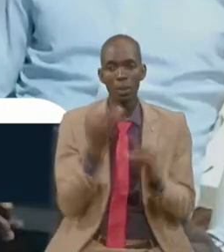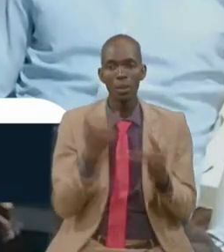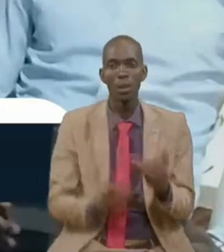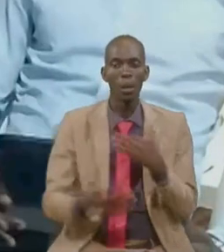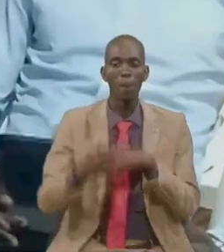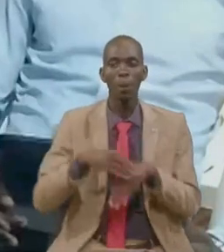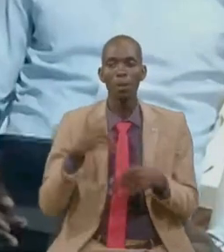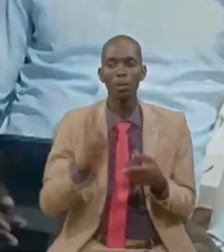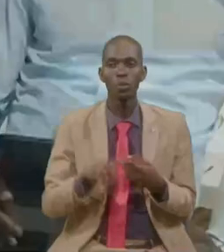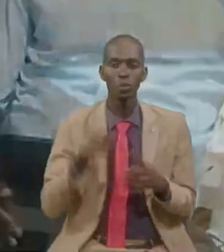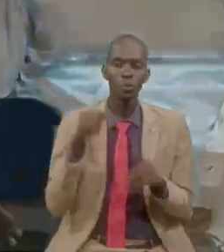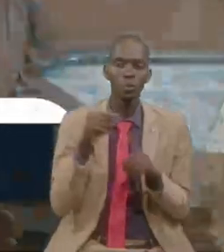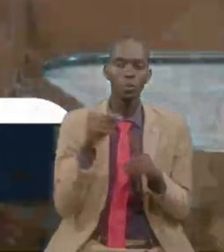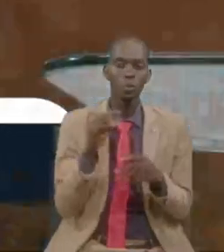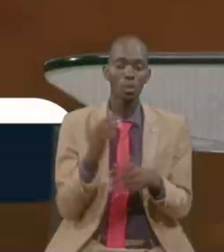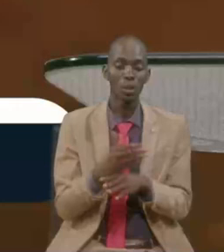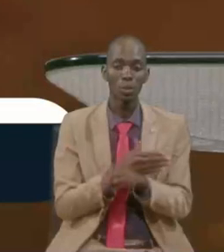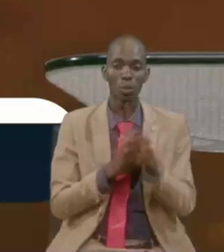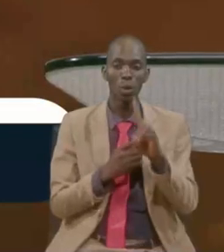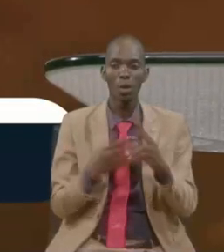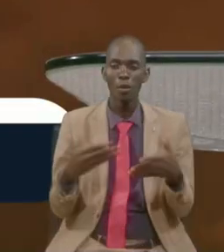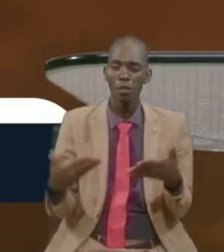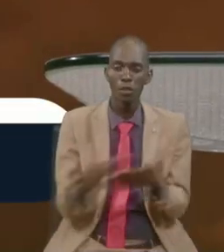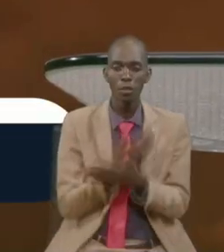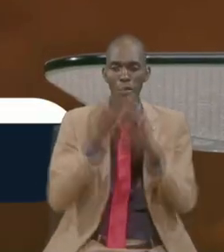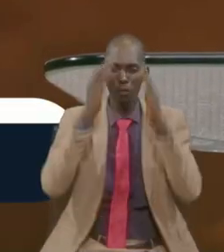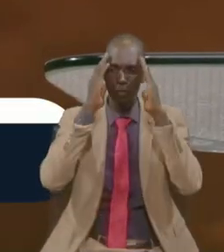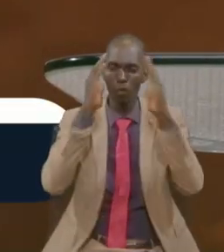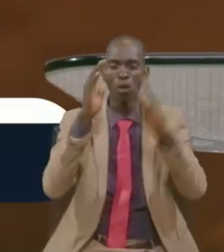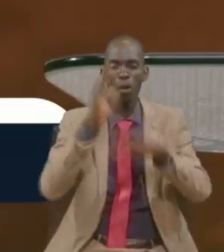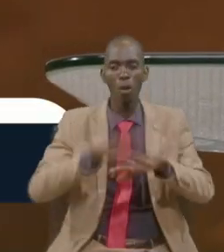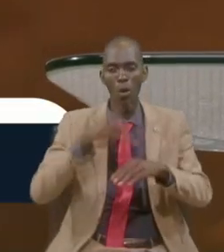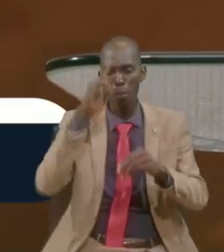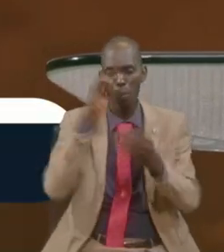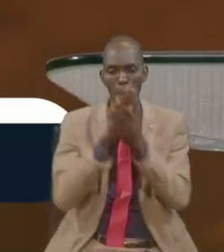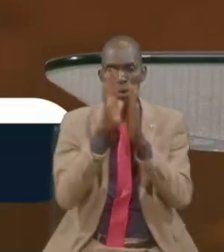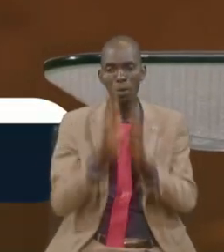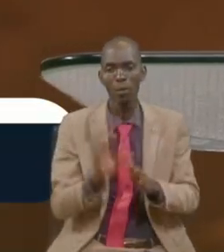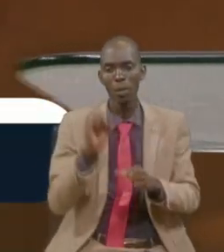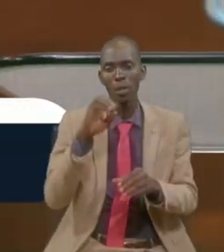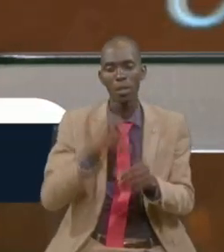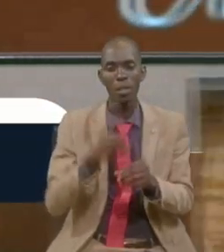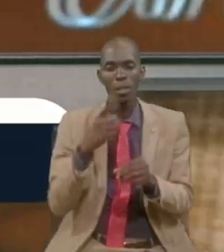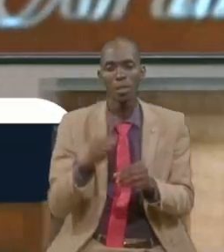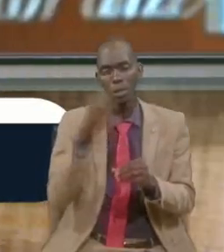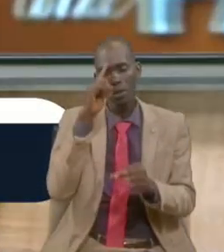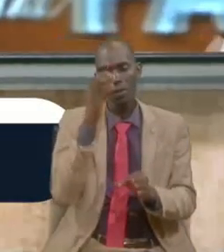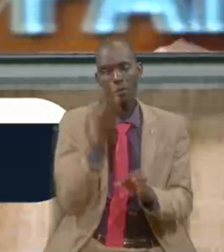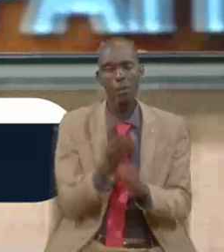première partie. C'est la nouvelle concentration sur les frères en la